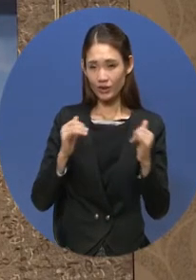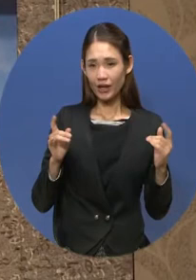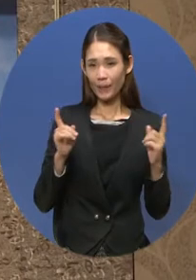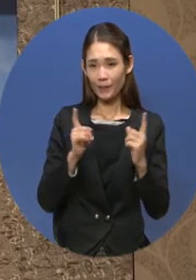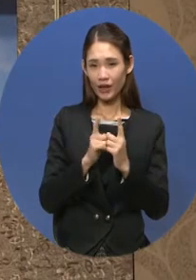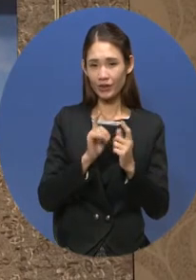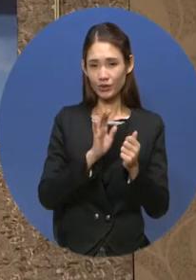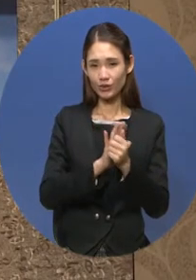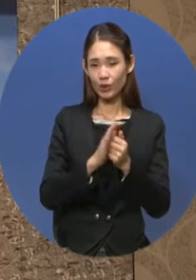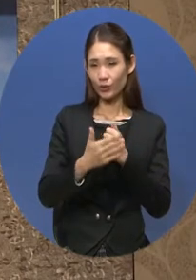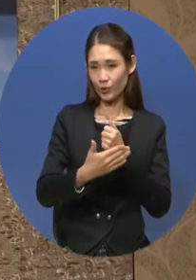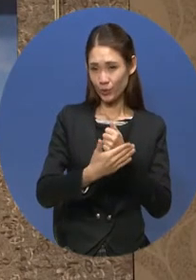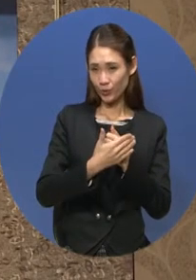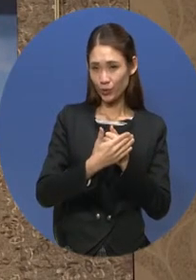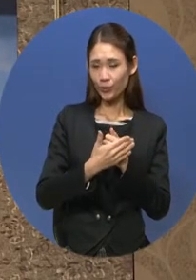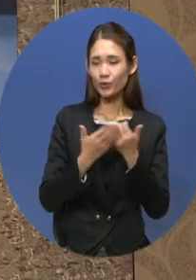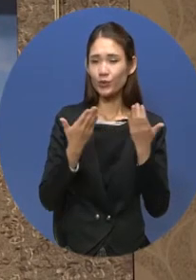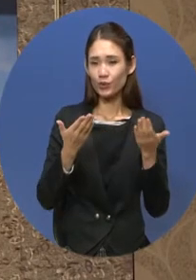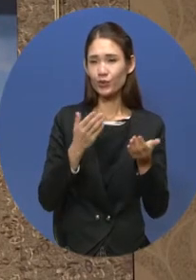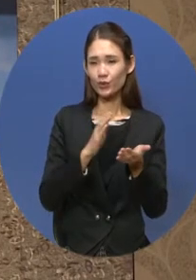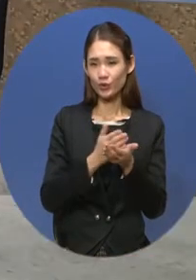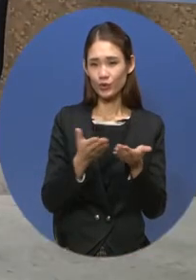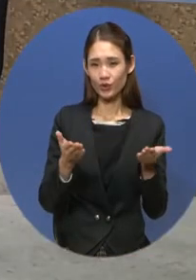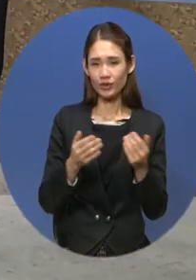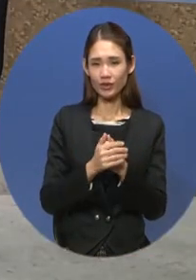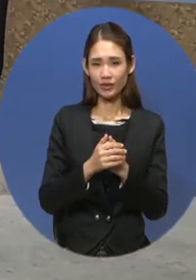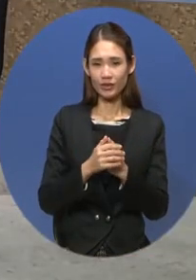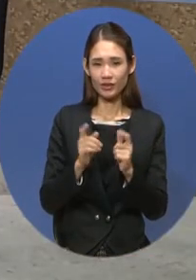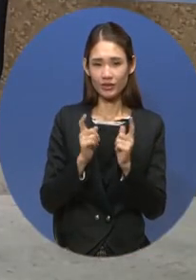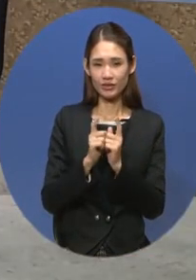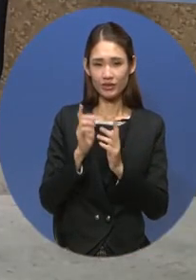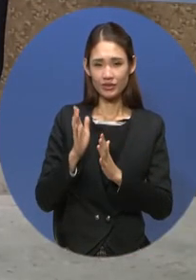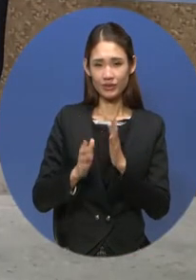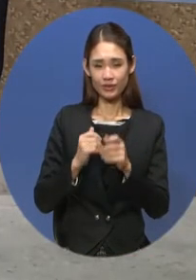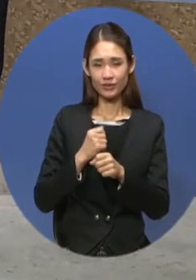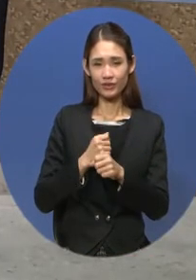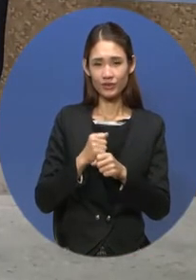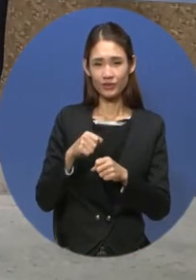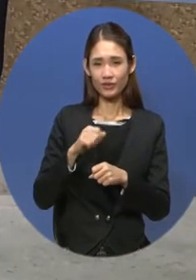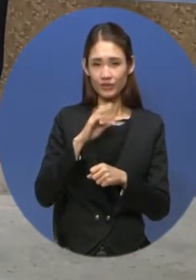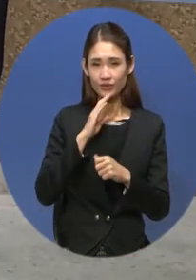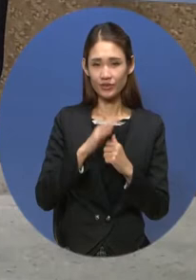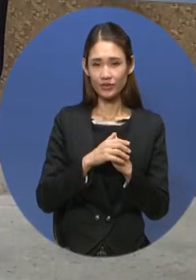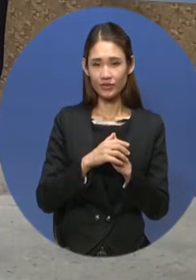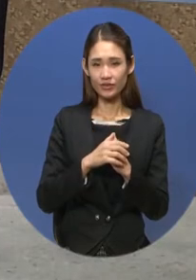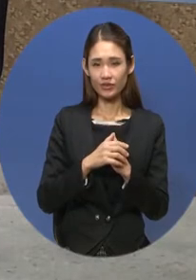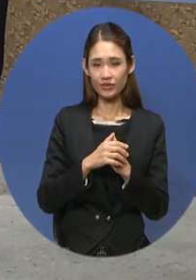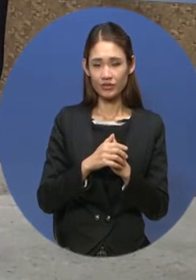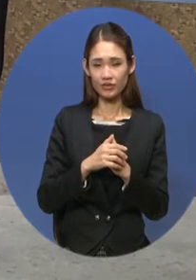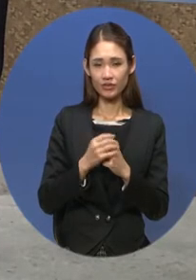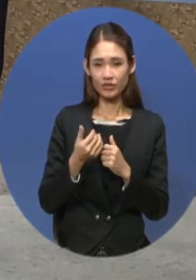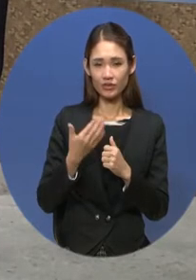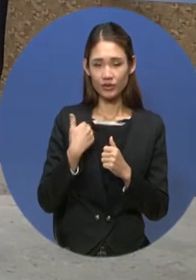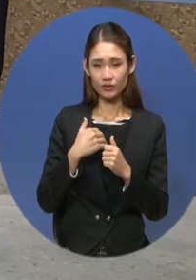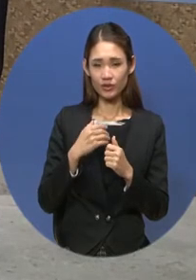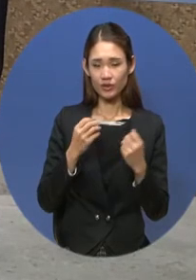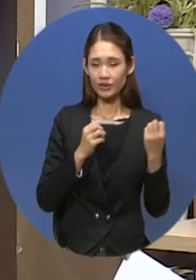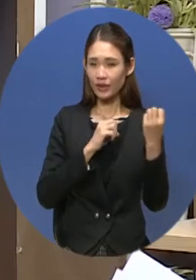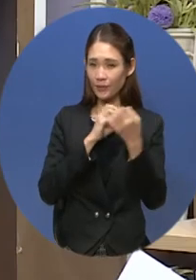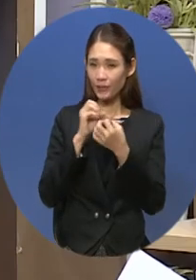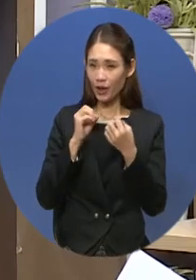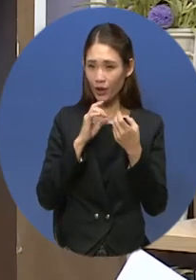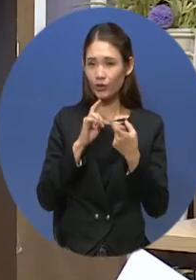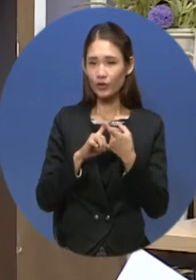만나서 협조를 할 수 있도록 이렇게 도와주셨습니다. 정말 두 발로 네. 뛰셨네요. 네. 네. 그렇죠. 그리고 이제 앞서서 저희가 얘기 나눈